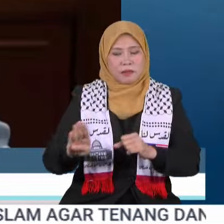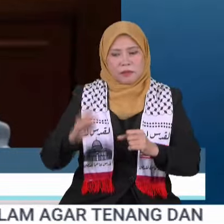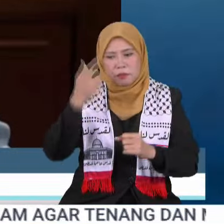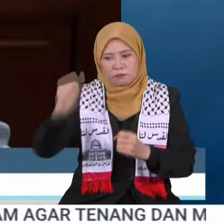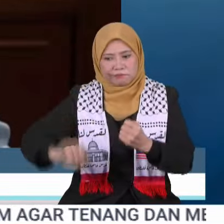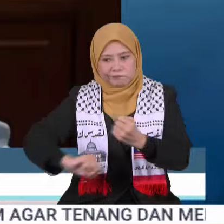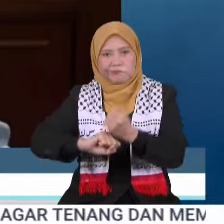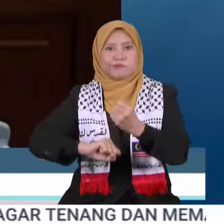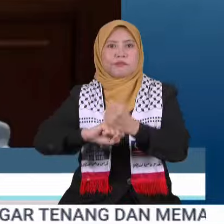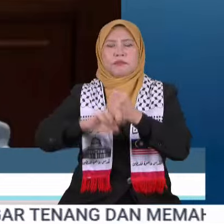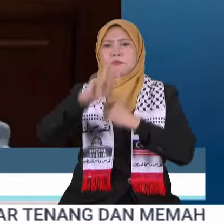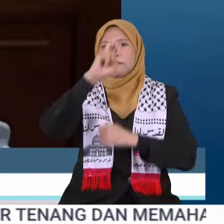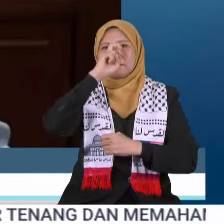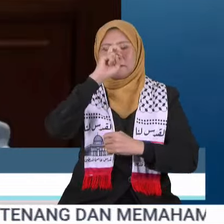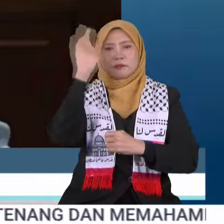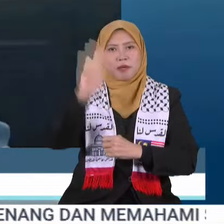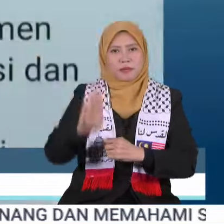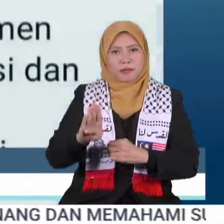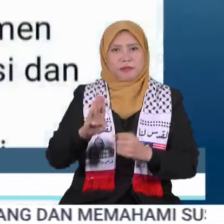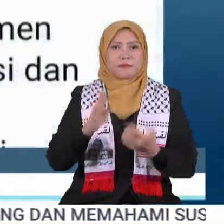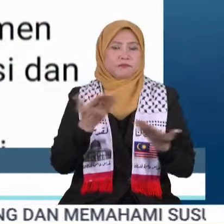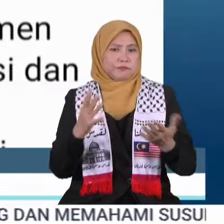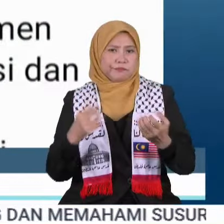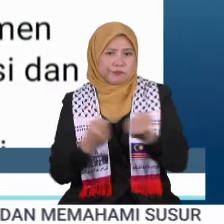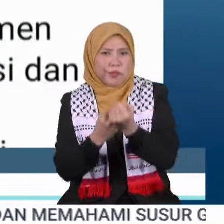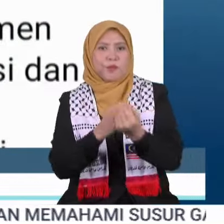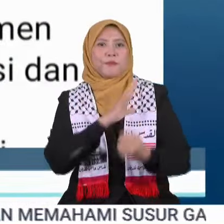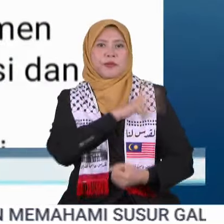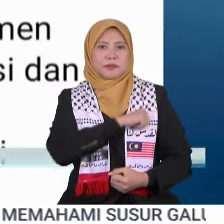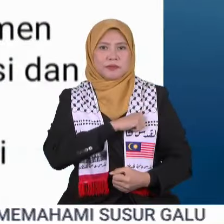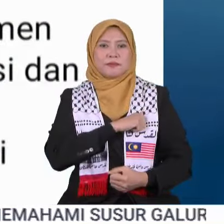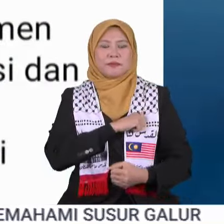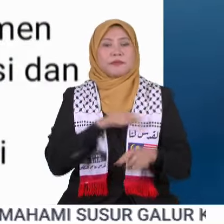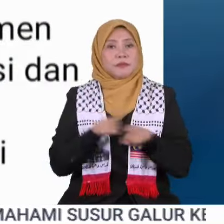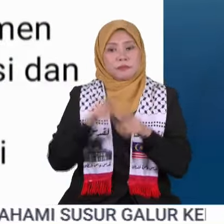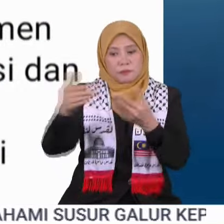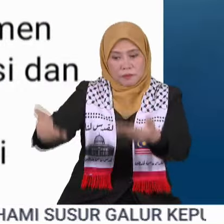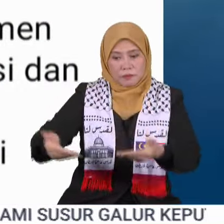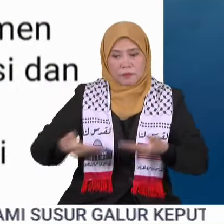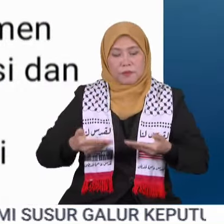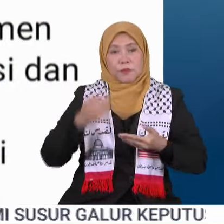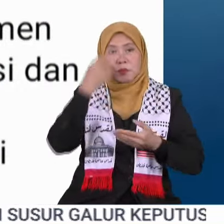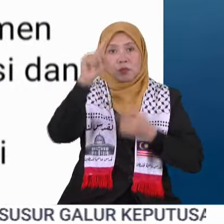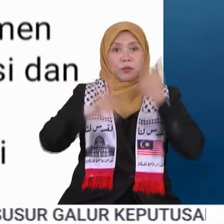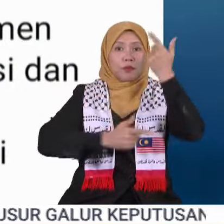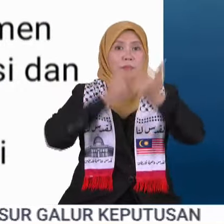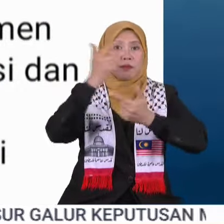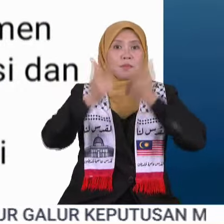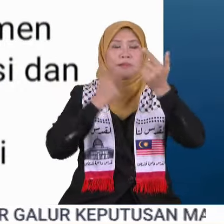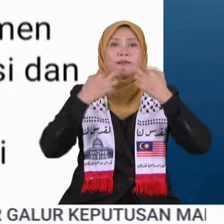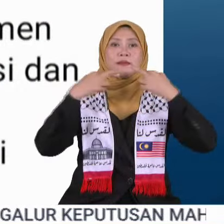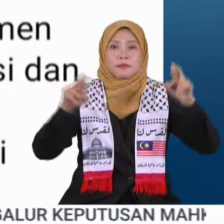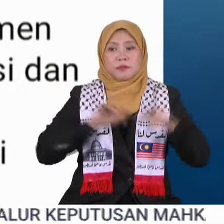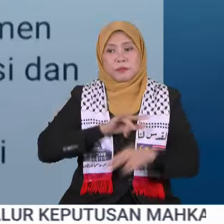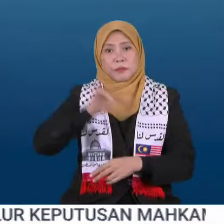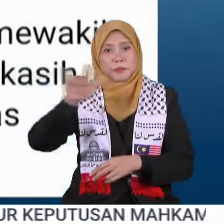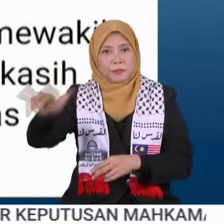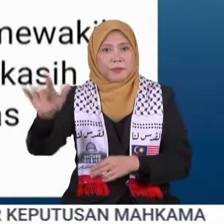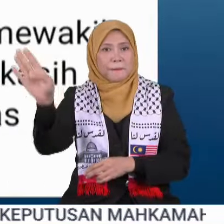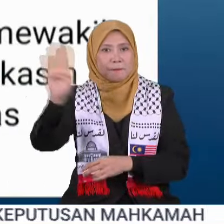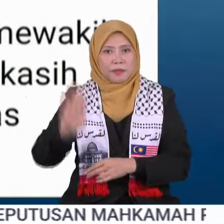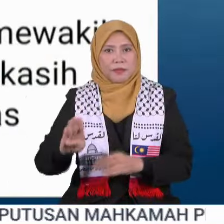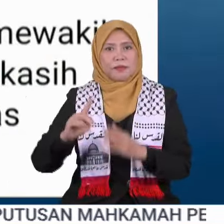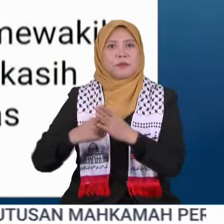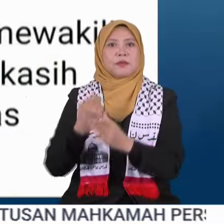sokongan tegas Brazil kepada Palestin beliau turut menerima undangan bagi mengadakan lawatan Rasmi ke Brazil pada